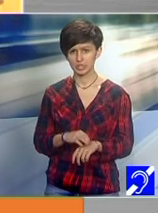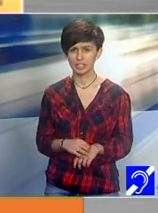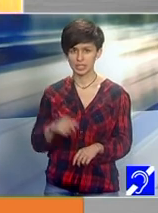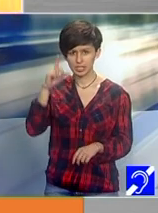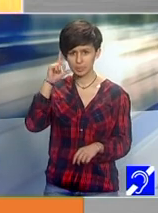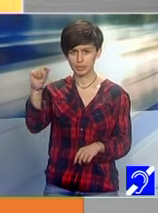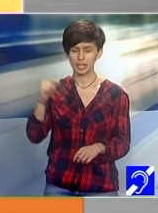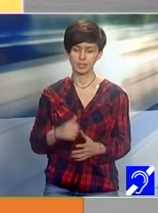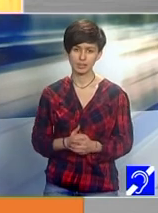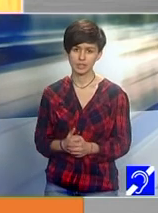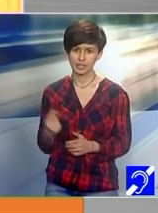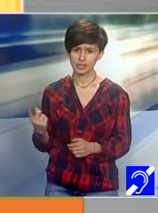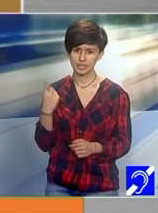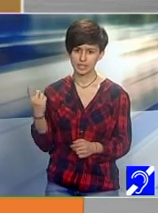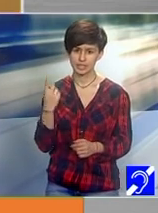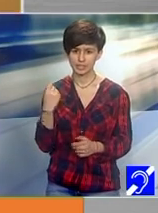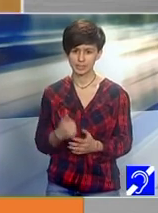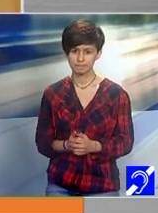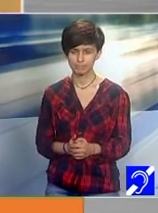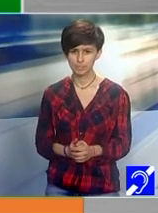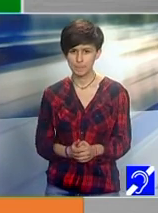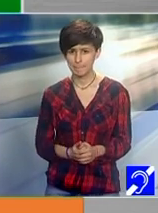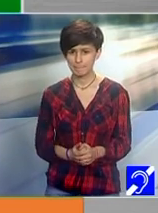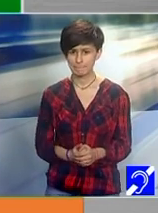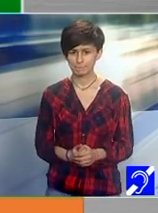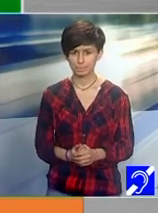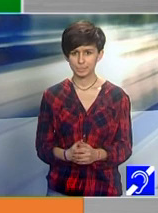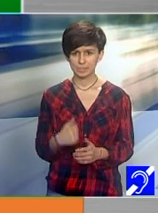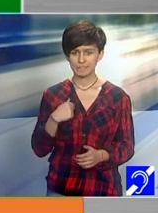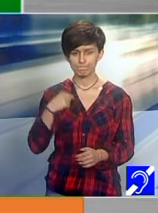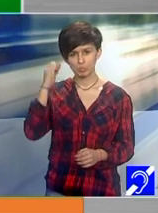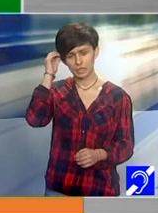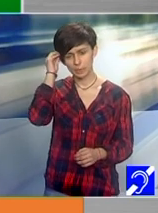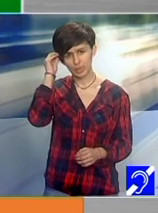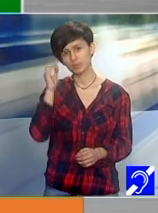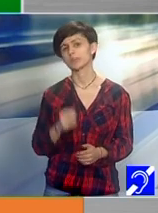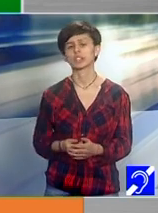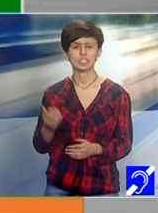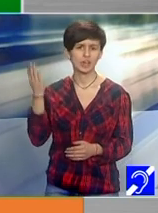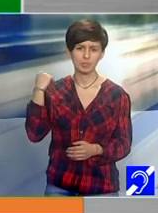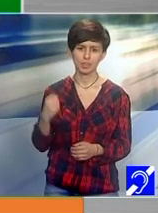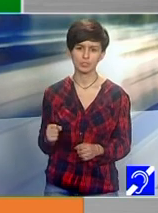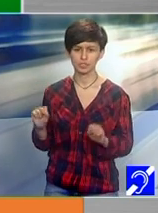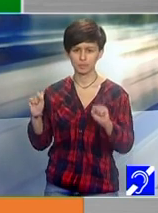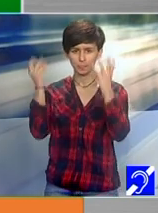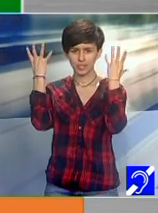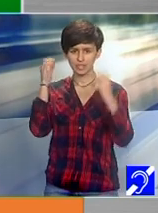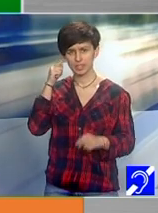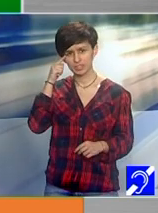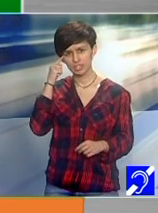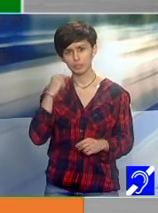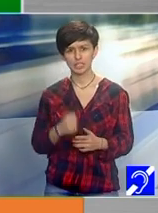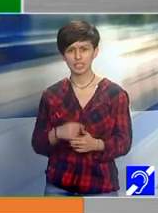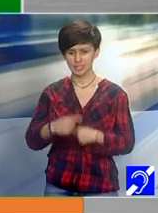pentru completare. Domnule Cotorman, dacă bine mă amintesc, a mai fost grevă japoneză în